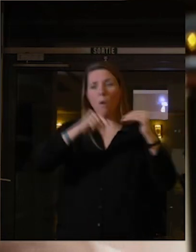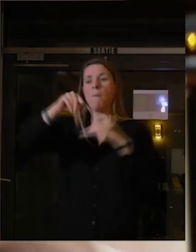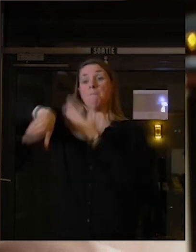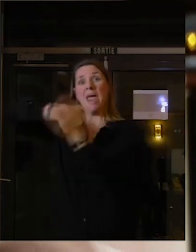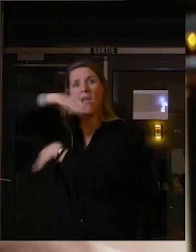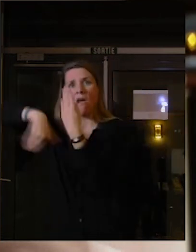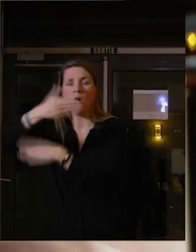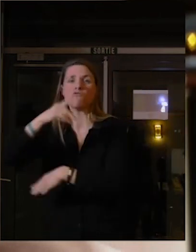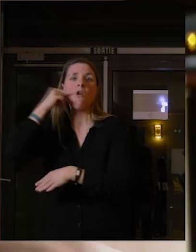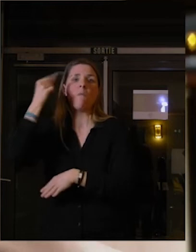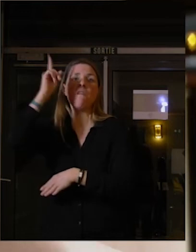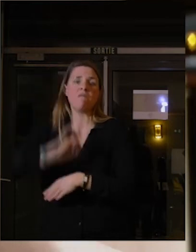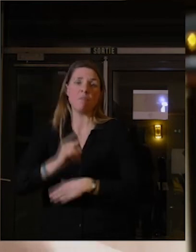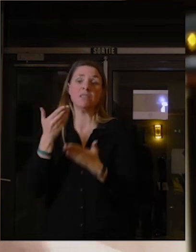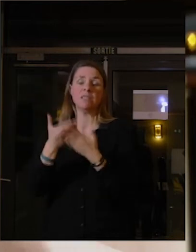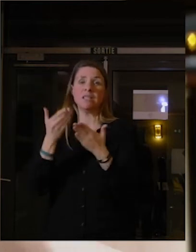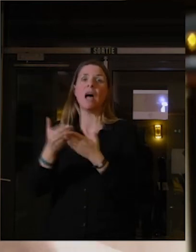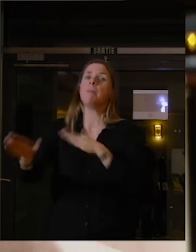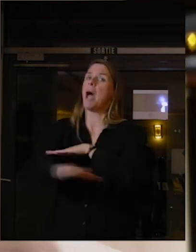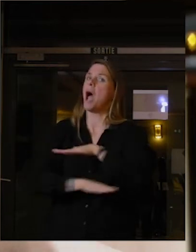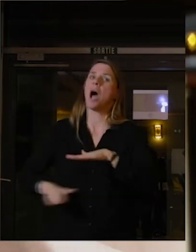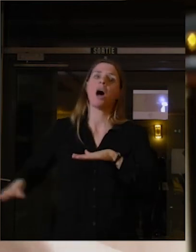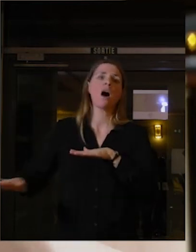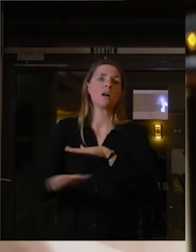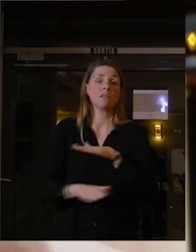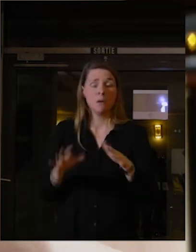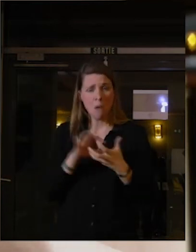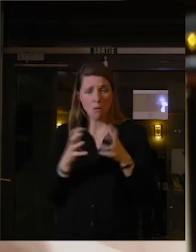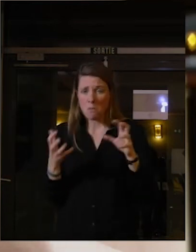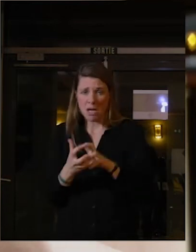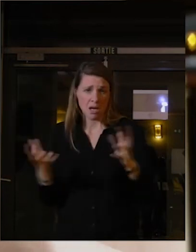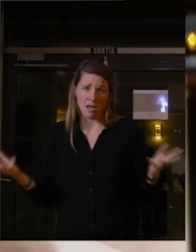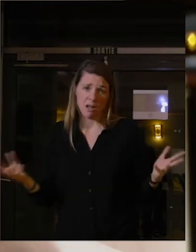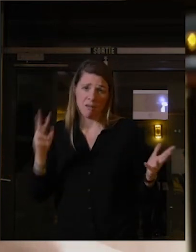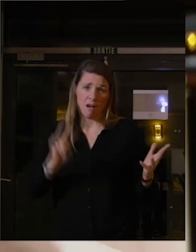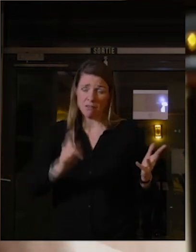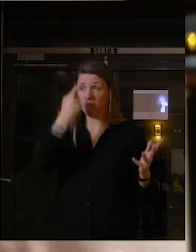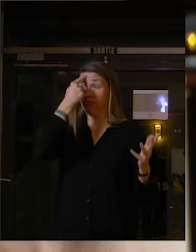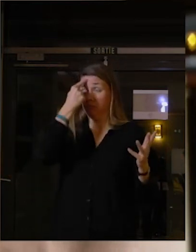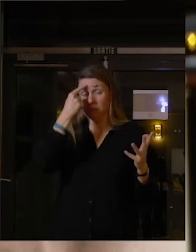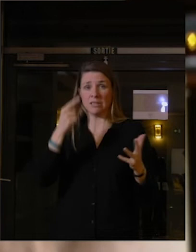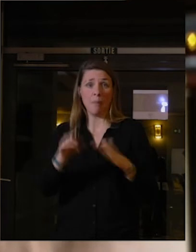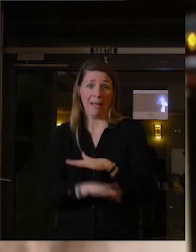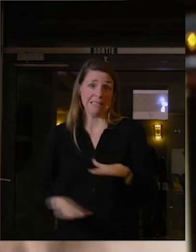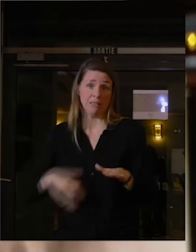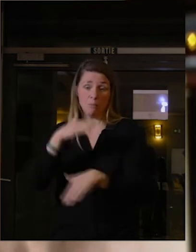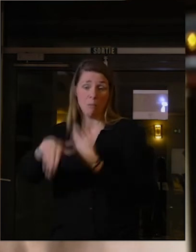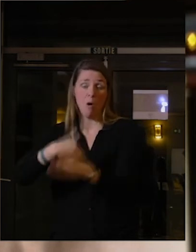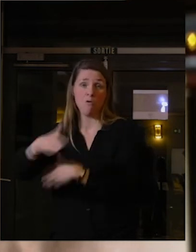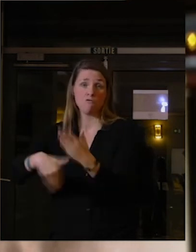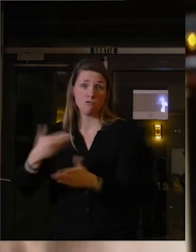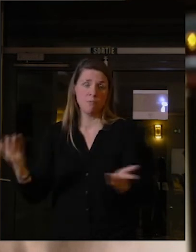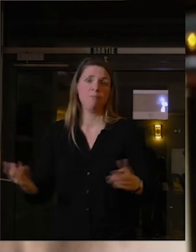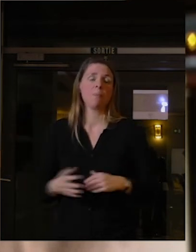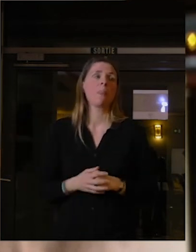élémentaire entre les hommes et les femmes. C'est la base absolue, c'est pas très compliqué parce qu'en fait c'est assez basique. Donc